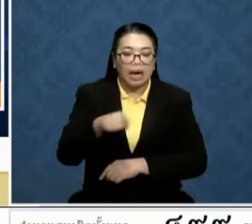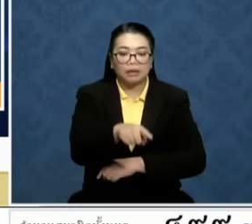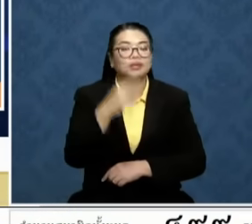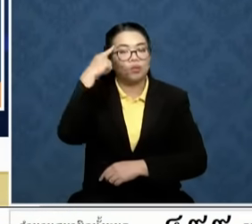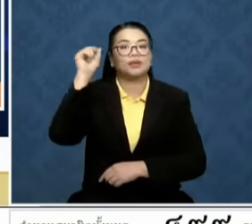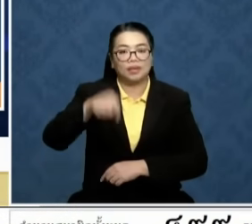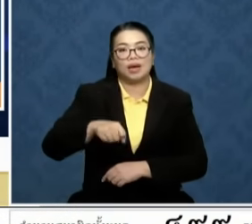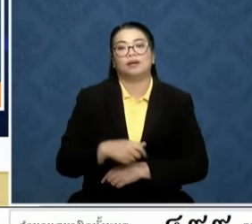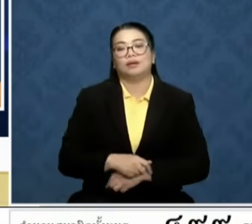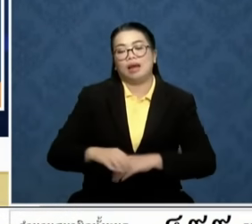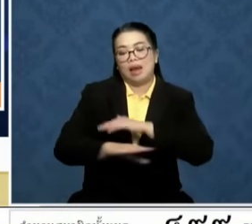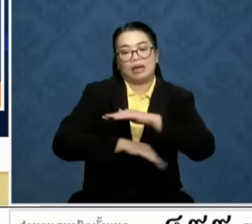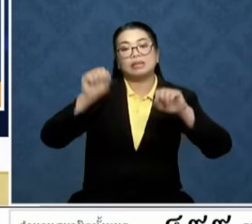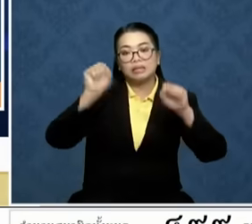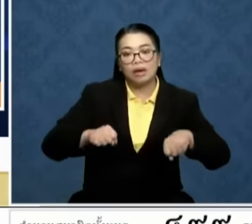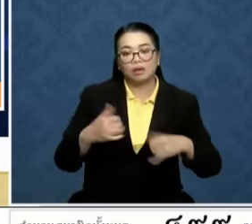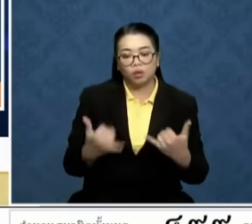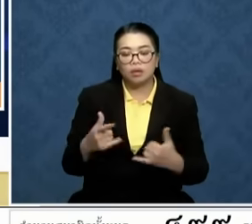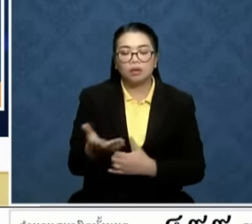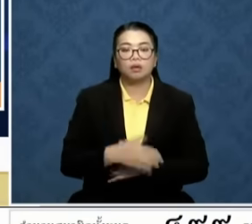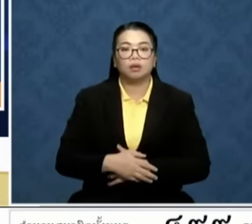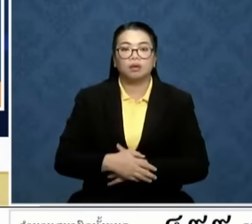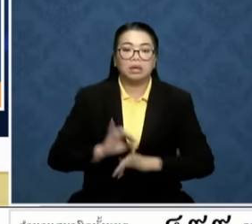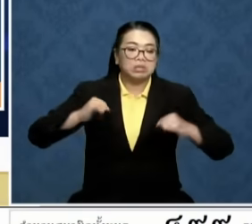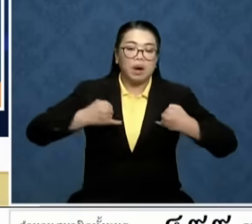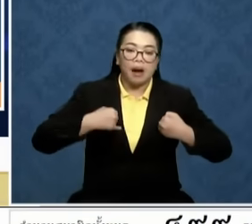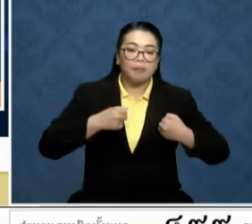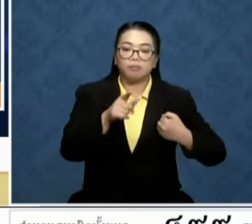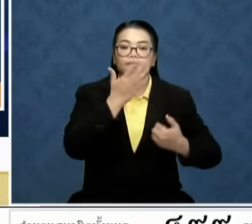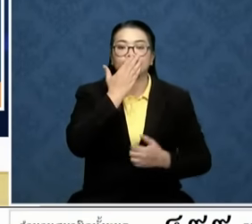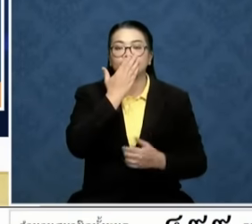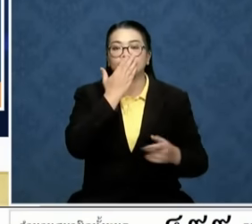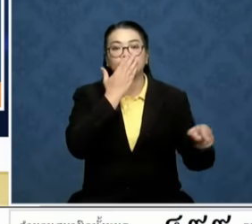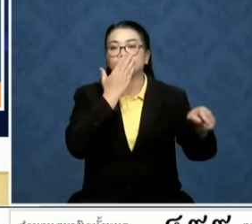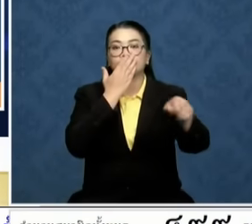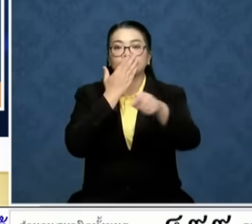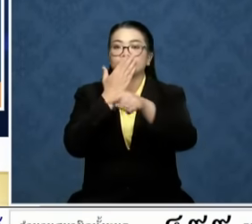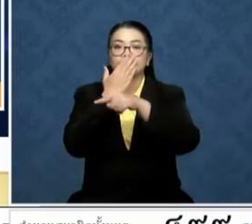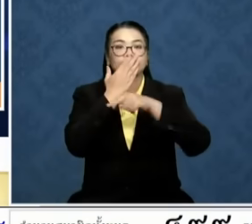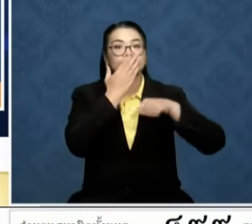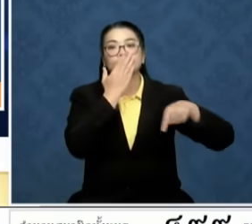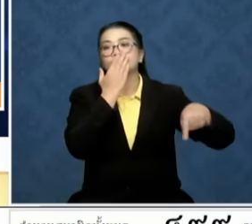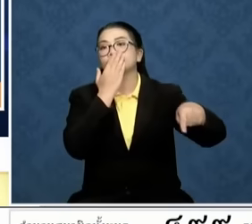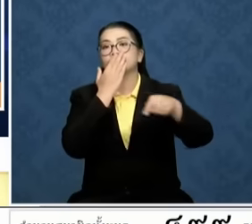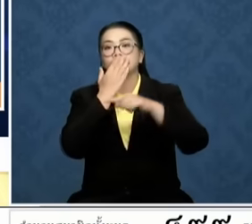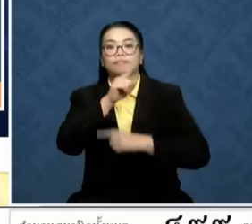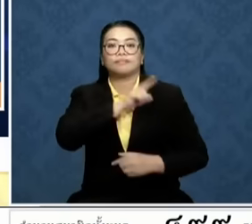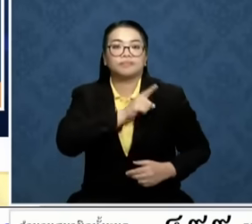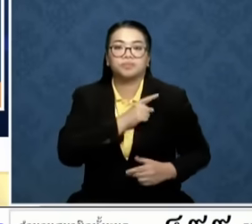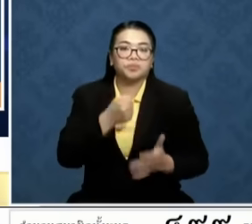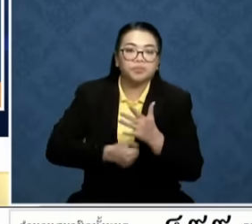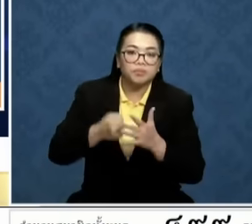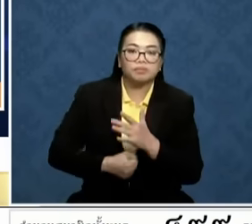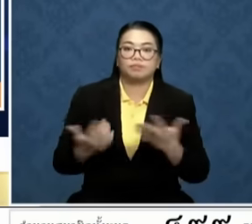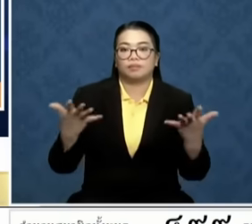มูลแต่ตอนนี้จนถึงตอนนี้ยังไม่มีเจ้าภาพแม้แต่คนเดียวที่จะออกมาต่อ